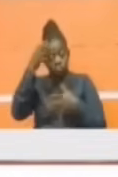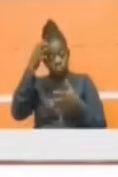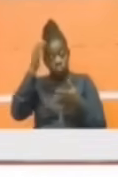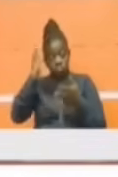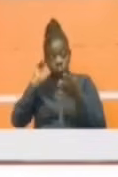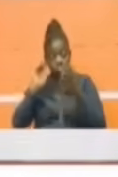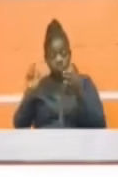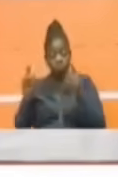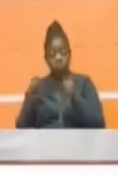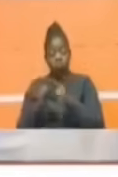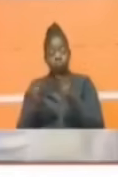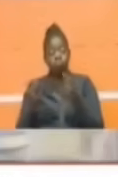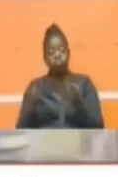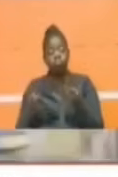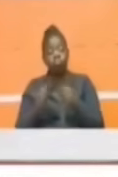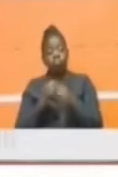bw'oteerwanako